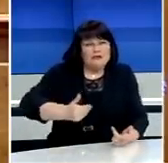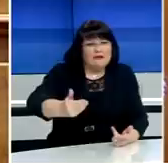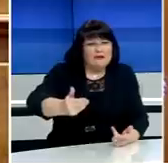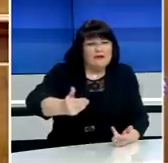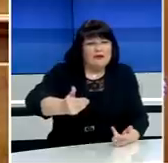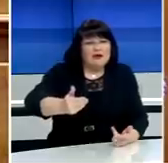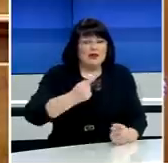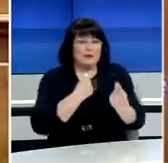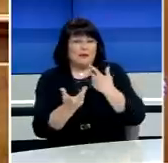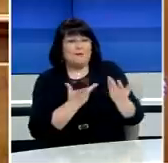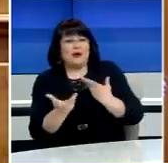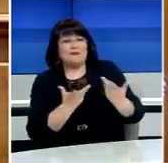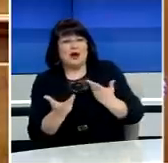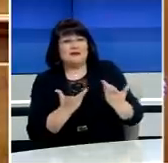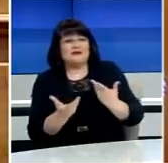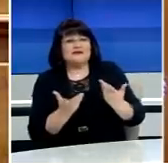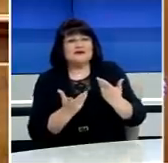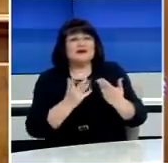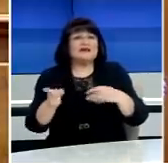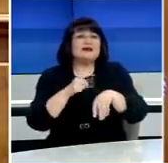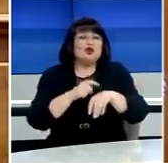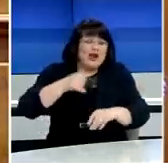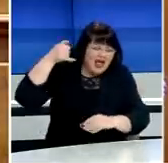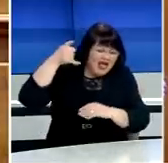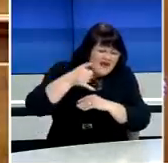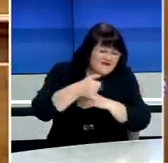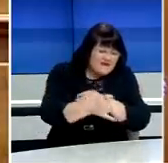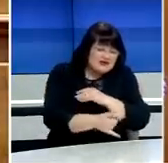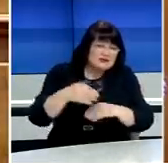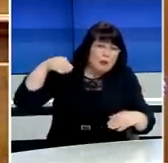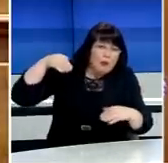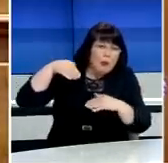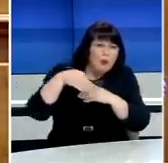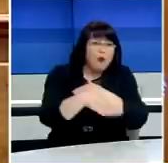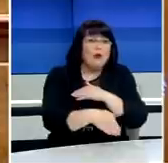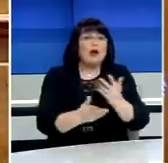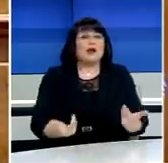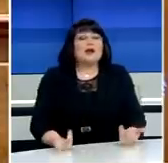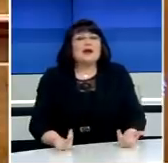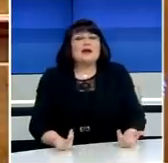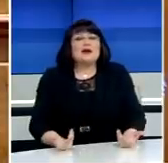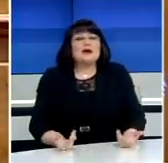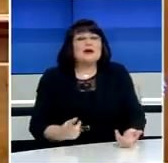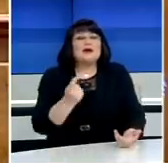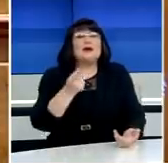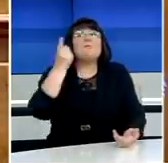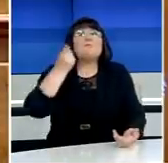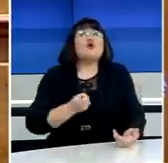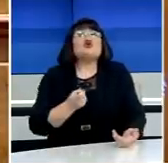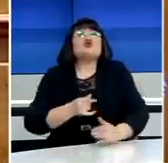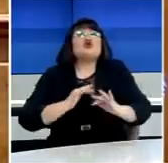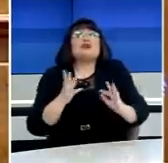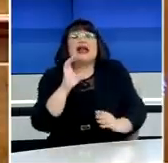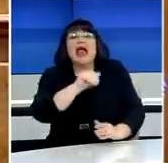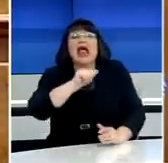βρεθείτε σε μια διαπραγμάτευση την ώρα που θα έχουμε βαθιά ύφεση για το πόσο μεγάλο θα είναι το ποσοστό